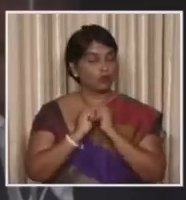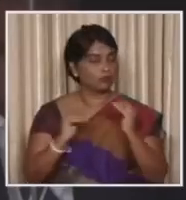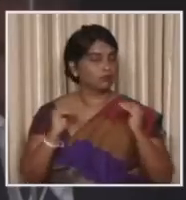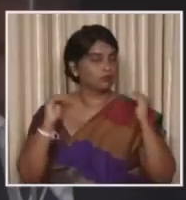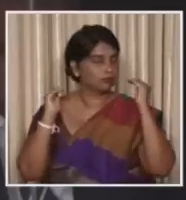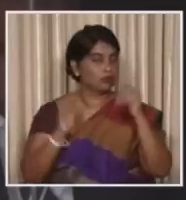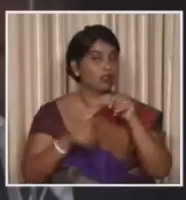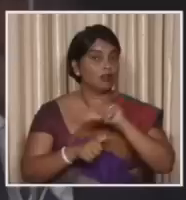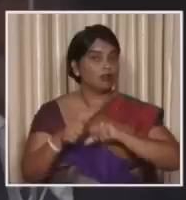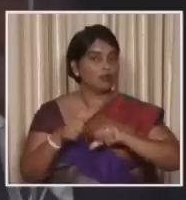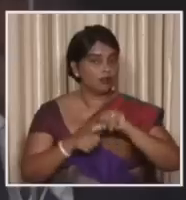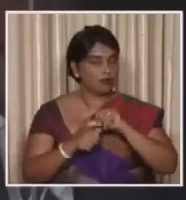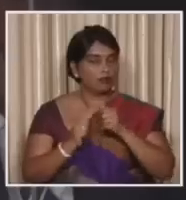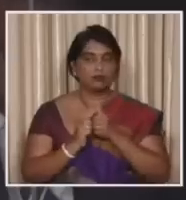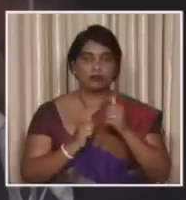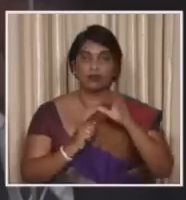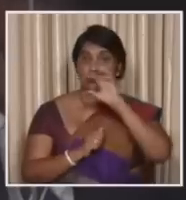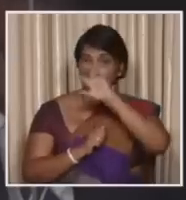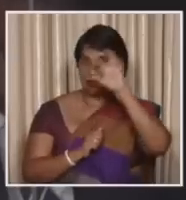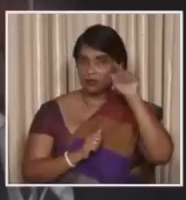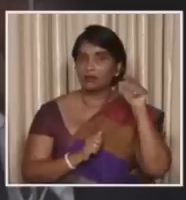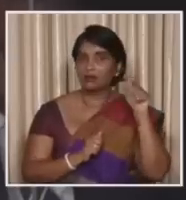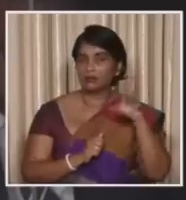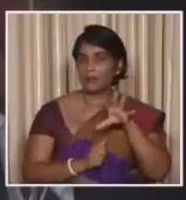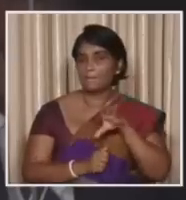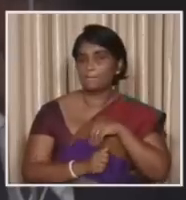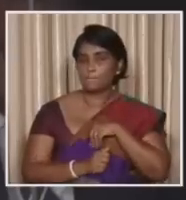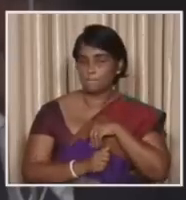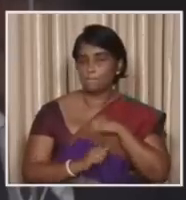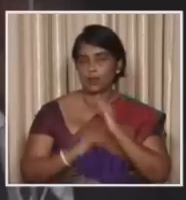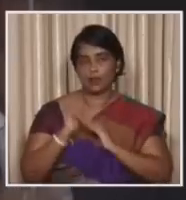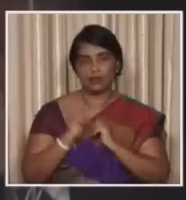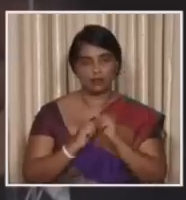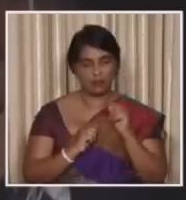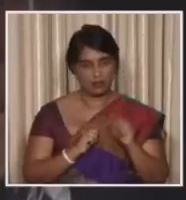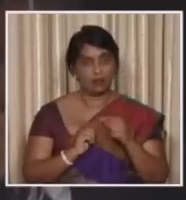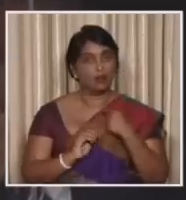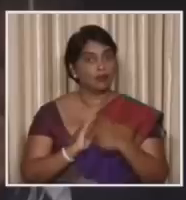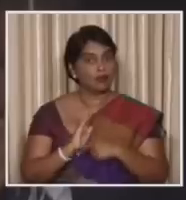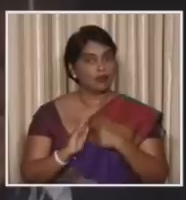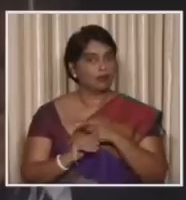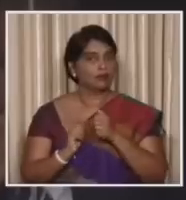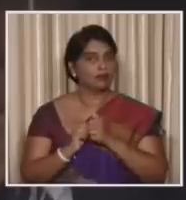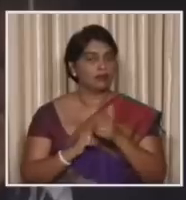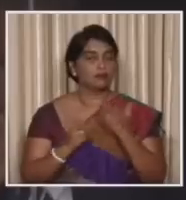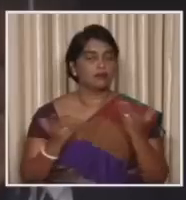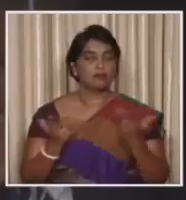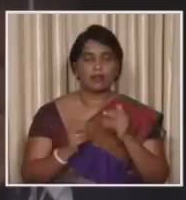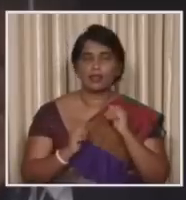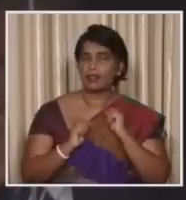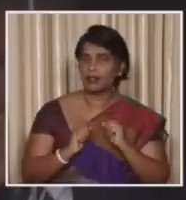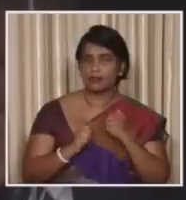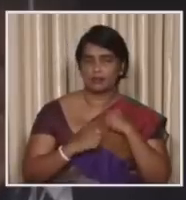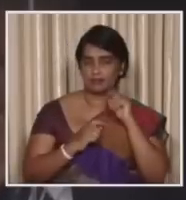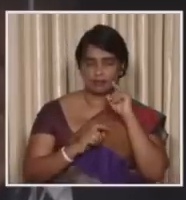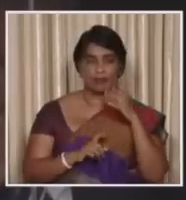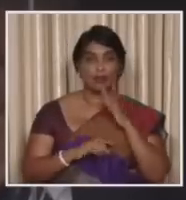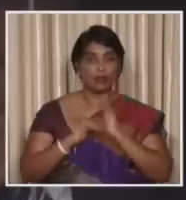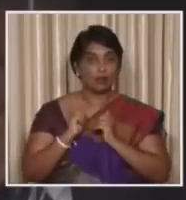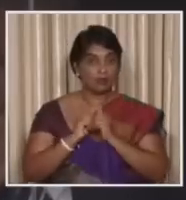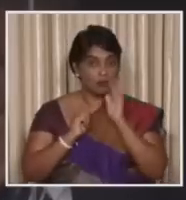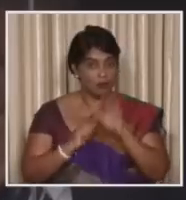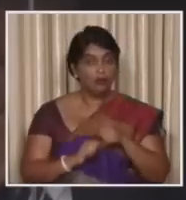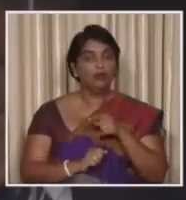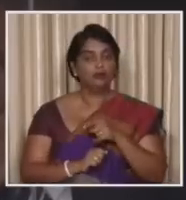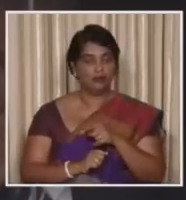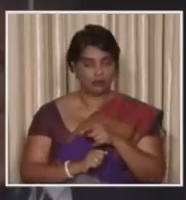මේ ආයතන ගෙනියන රටවල් වල පිළි අරගෙන තියෙන ක්‍රමවේද. ලංකාවේ මේවා කරන්න බැරි ඇයි කියලා මම දන්නේ නැහැ. මේවා කරපු හින්දා